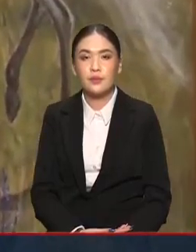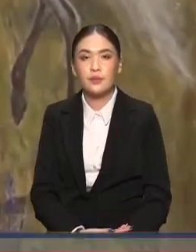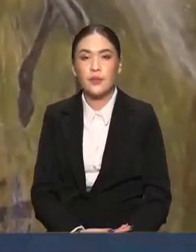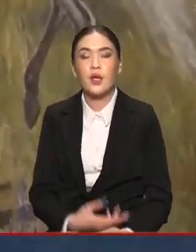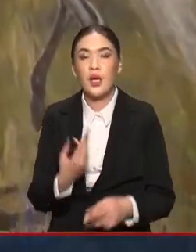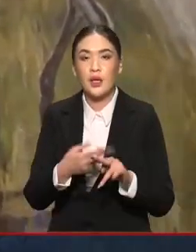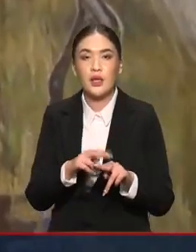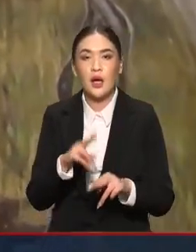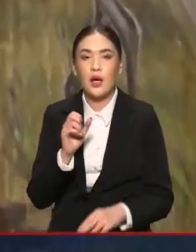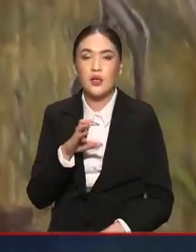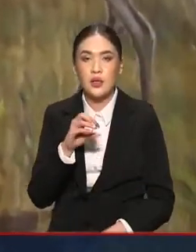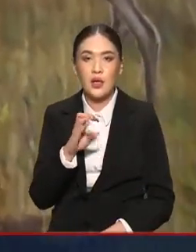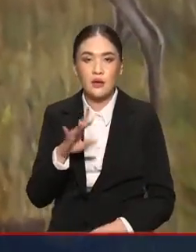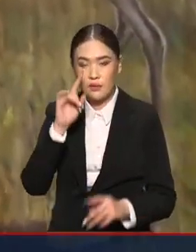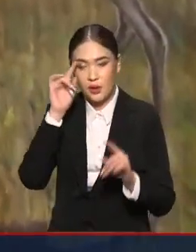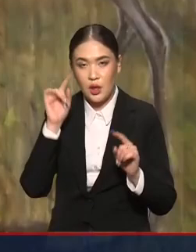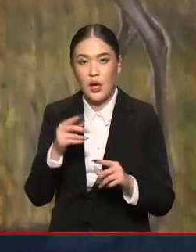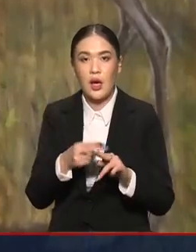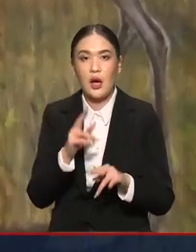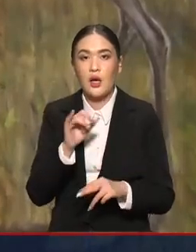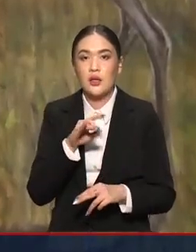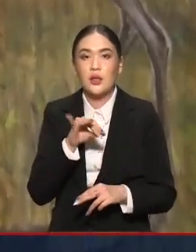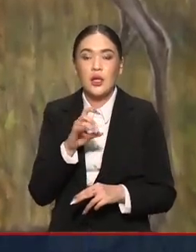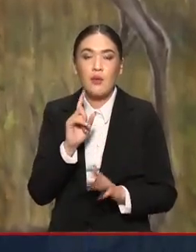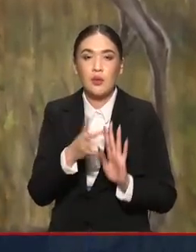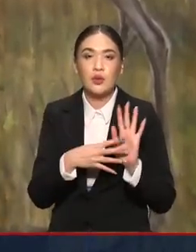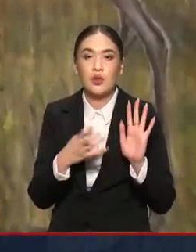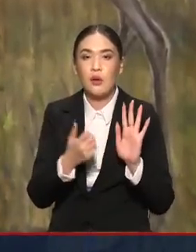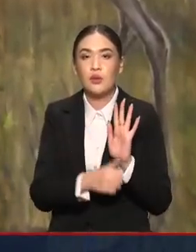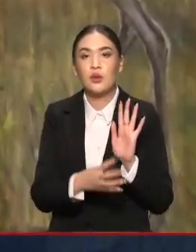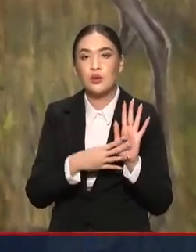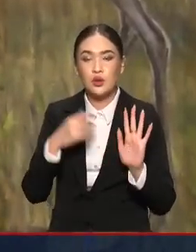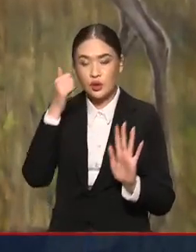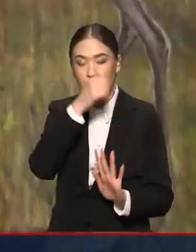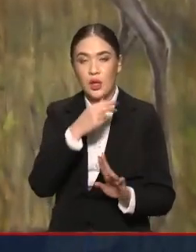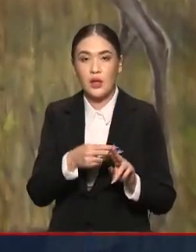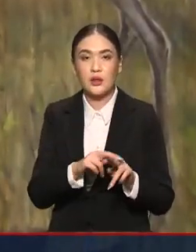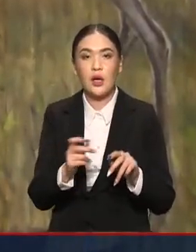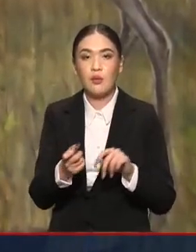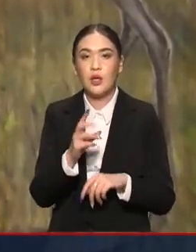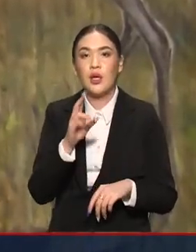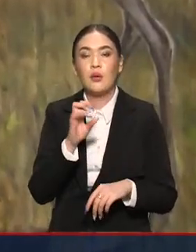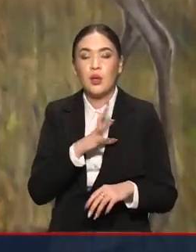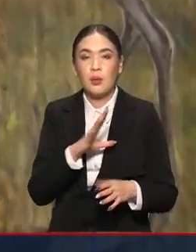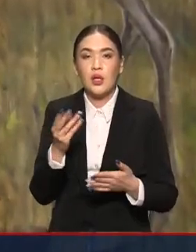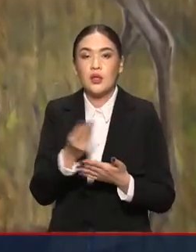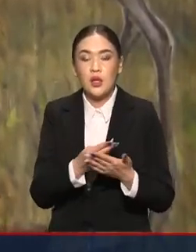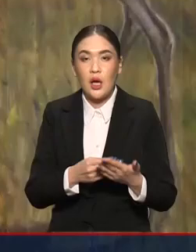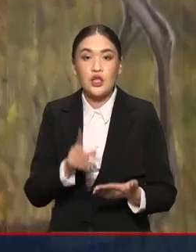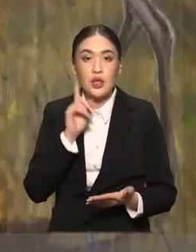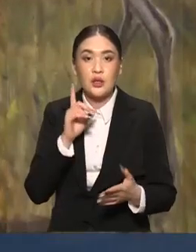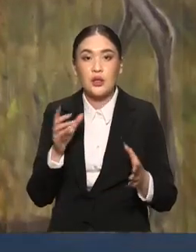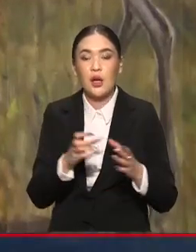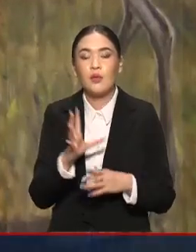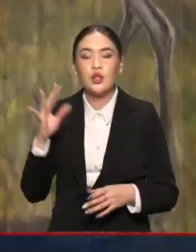Бұл Әбілхан Қастеевтің әйгілі Түрксіб картинасы. Мұны 1969 жылы нағыз кемел шағында салыпты. Ал жас кезінде